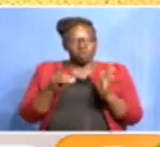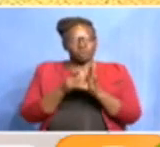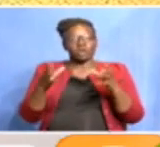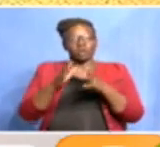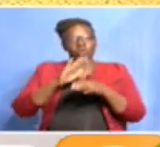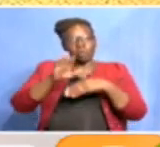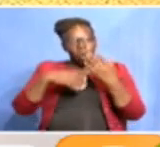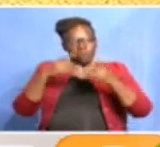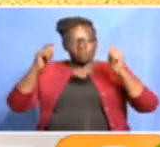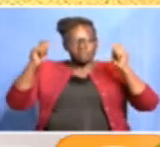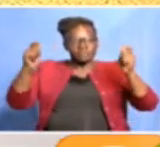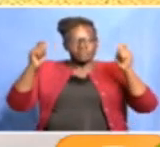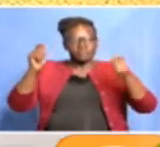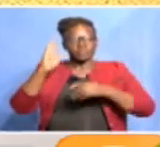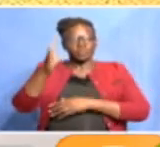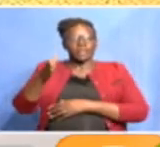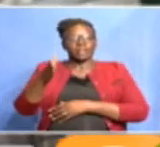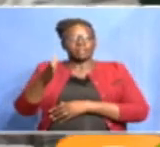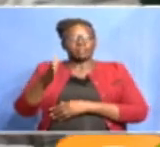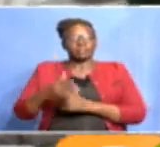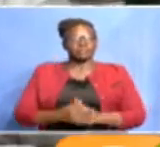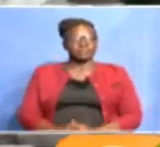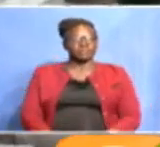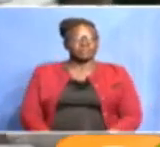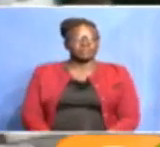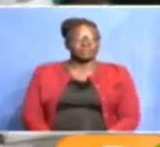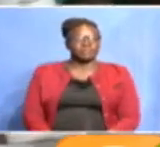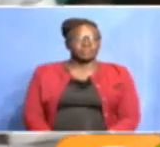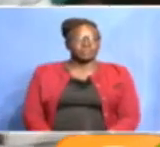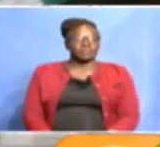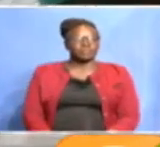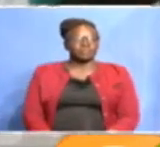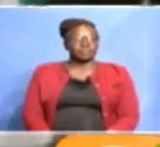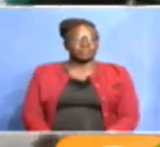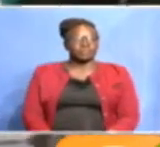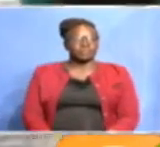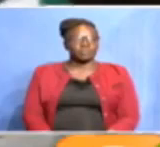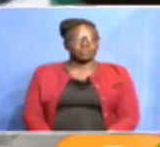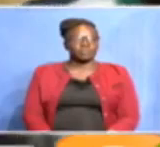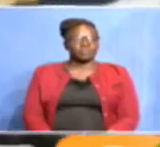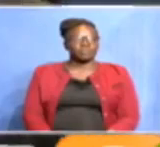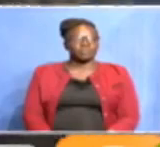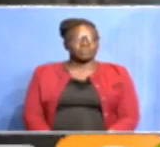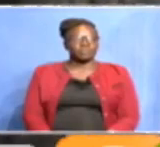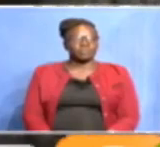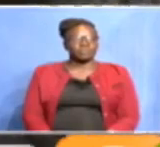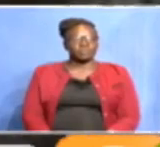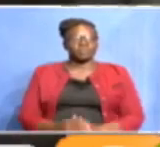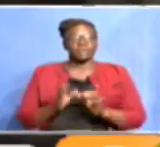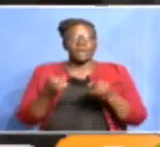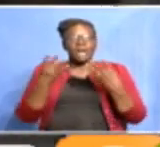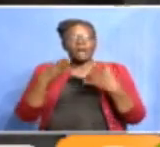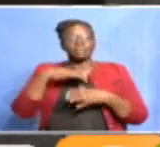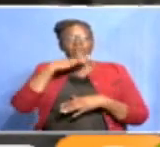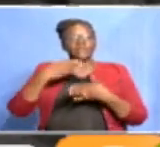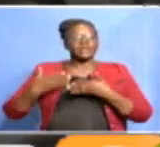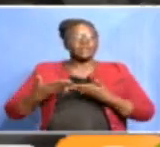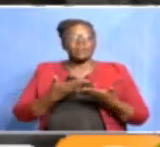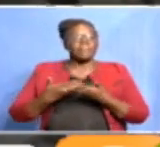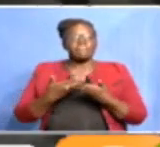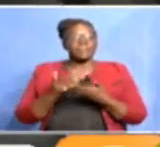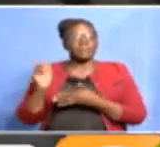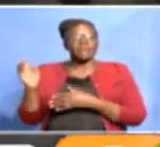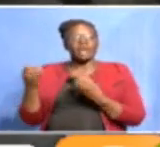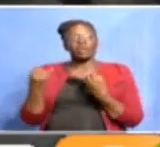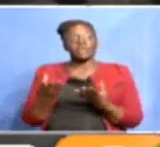Kazugunga ana maelezo zaidi. You told me there is all, you lost one. How many dead babies are this? How many are this?